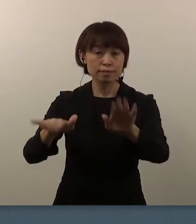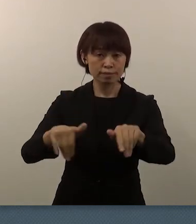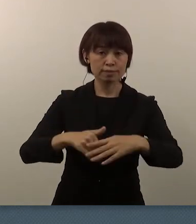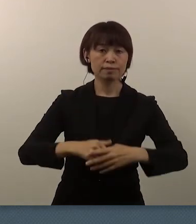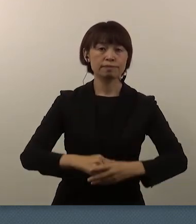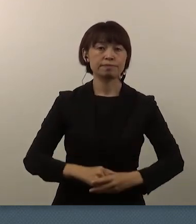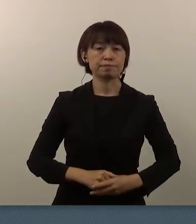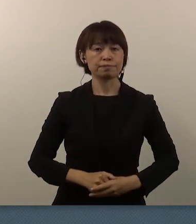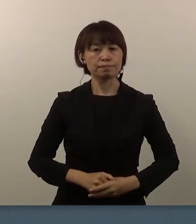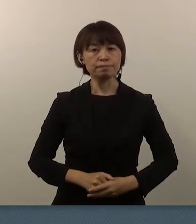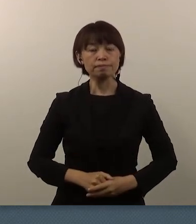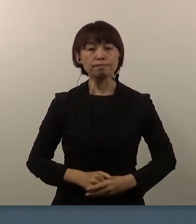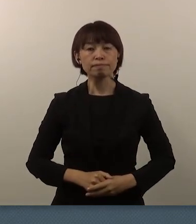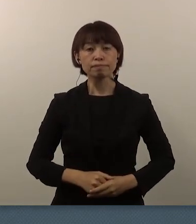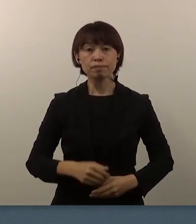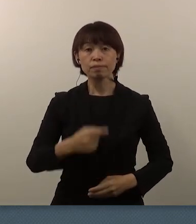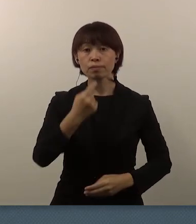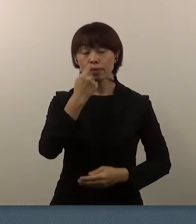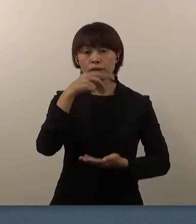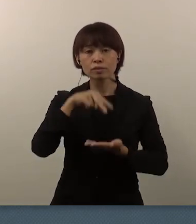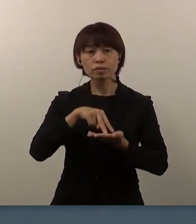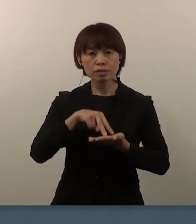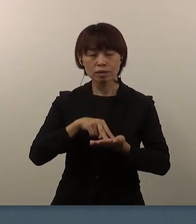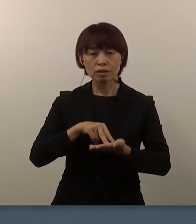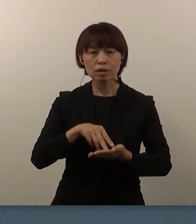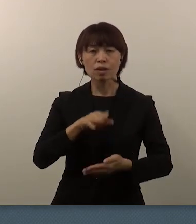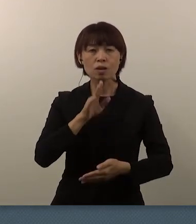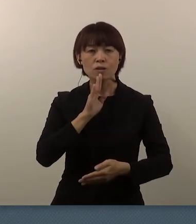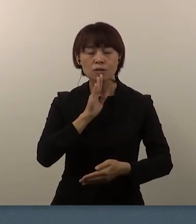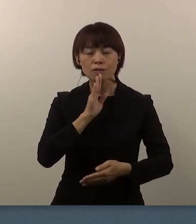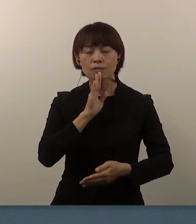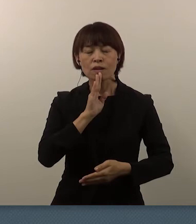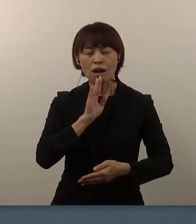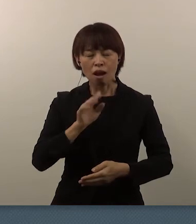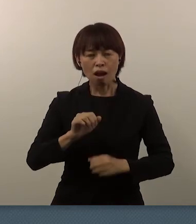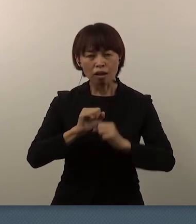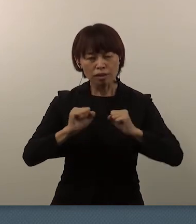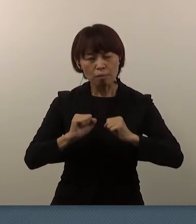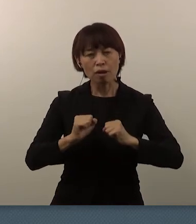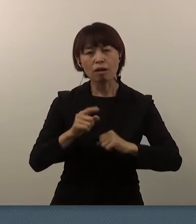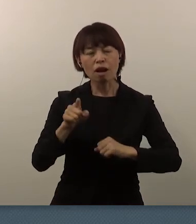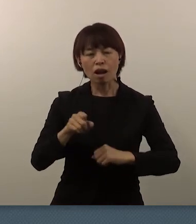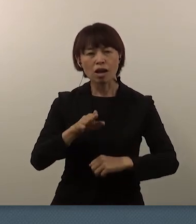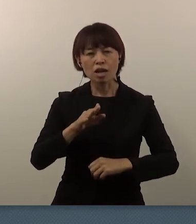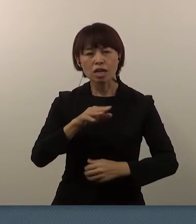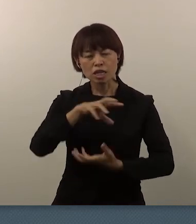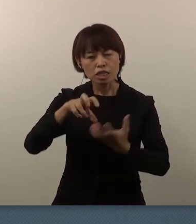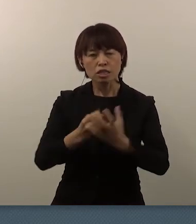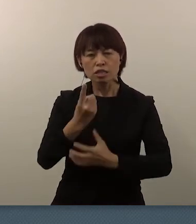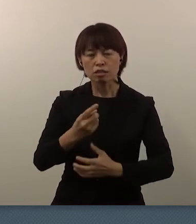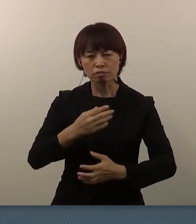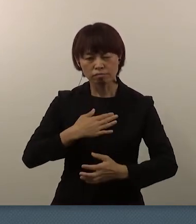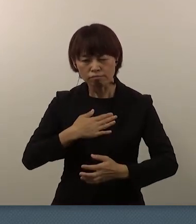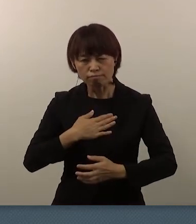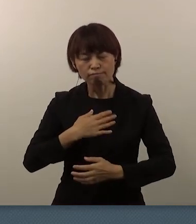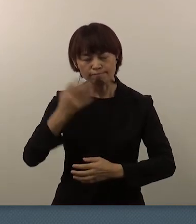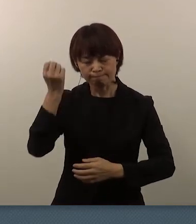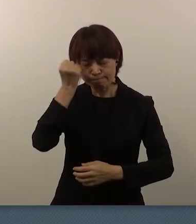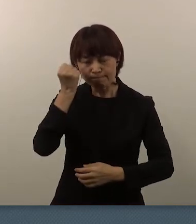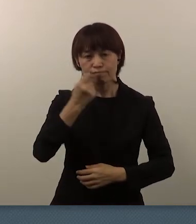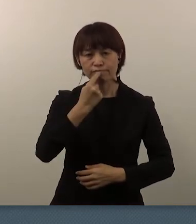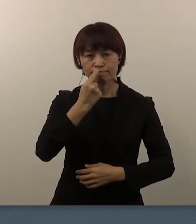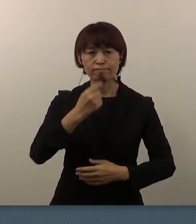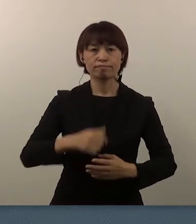、私としてはもう非常にその生々しくああいう事件と向き合ったという記憶があります。で、あの